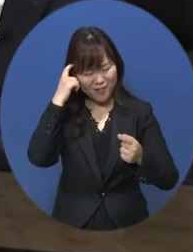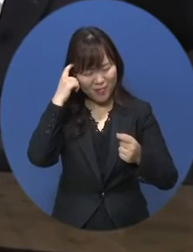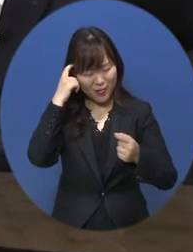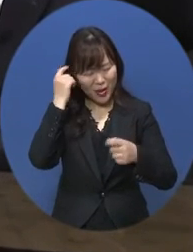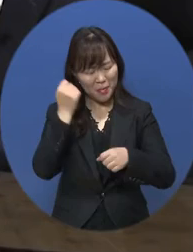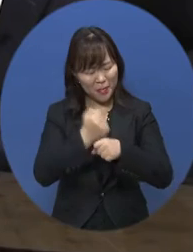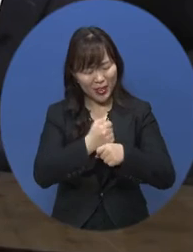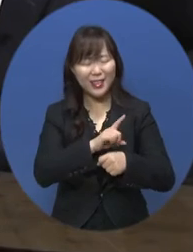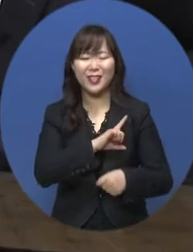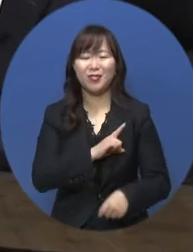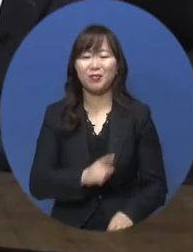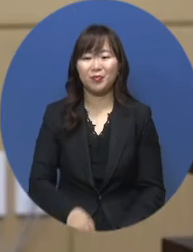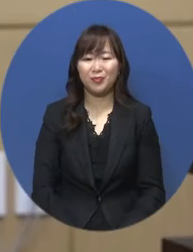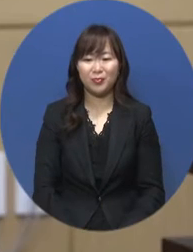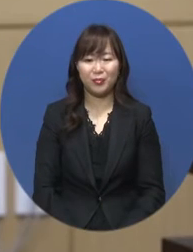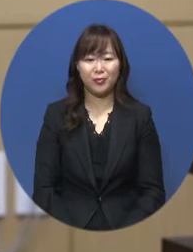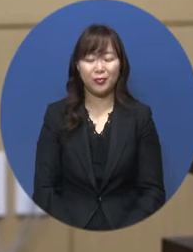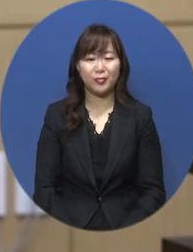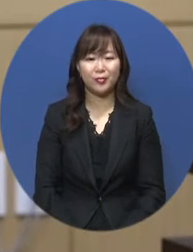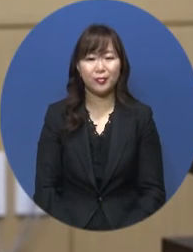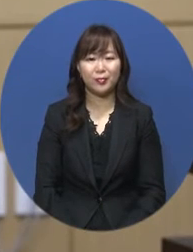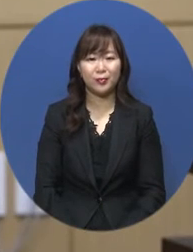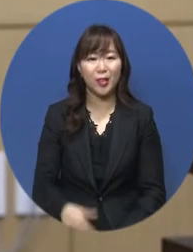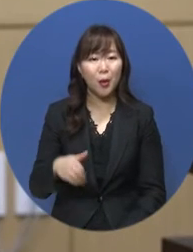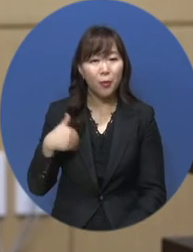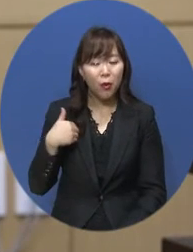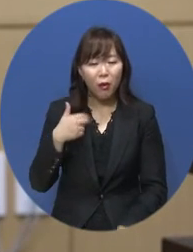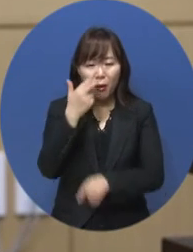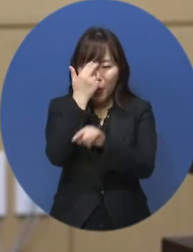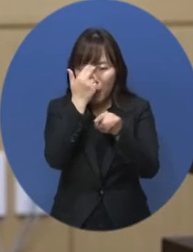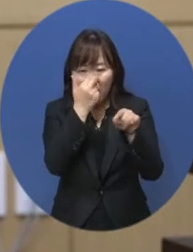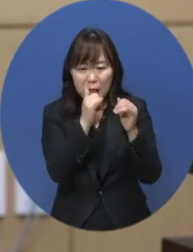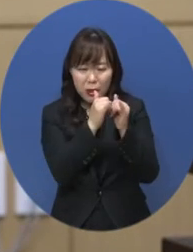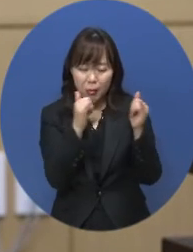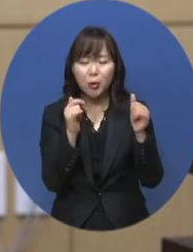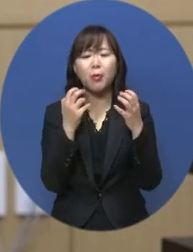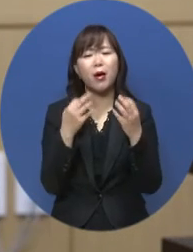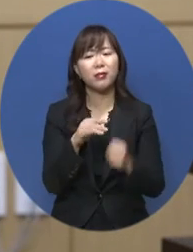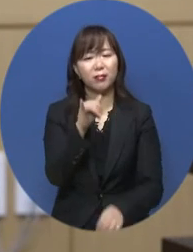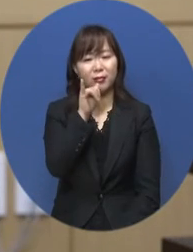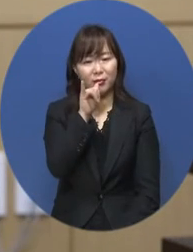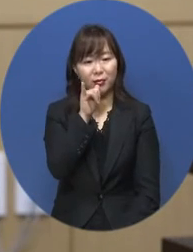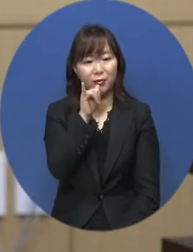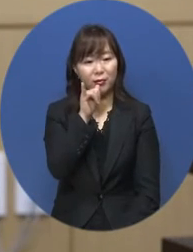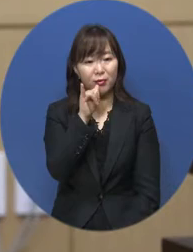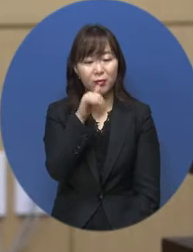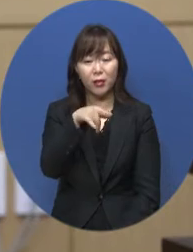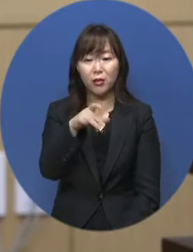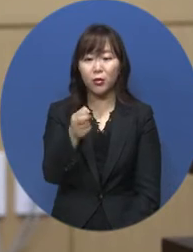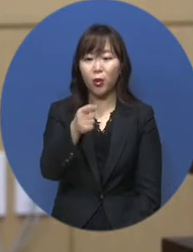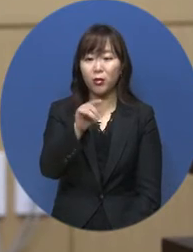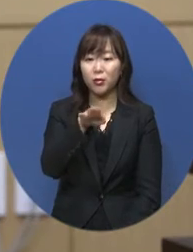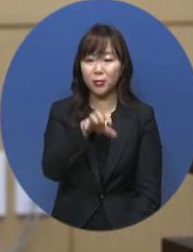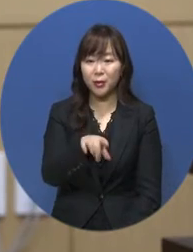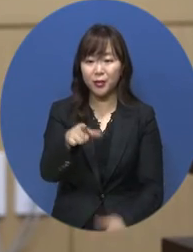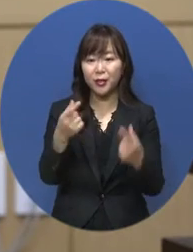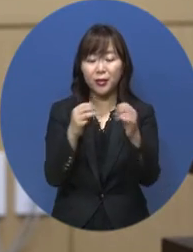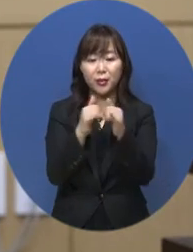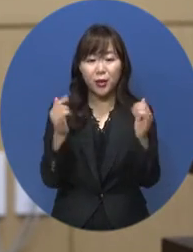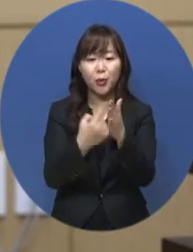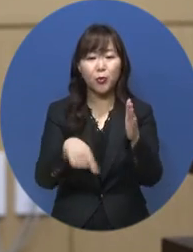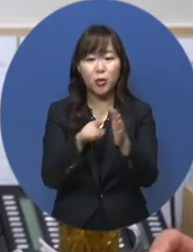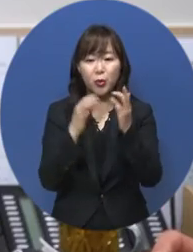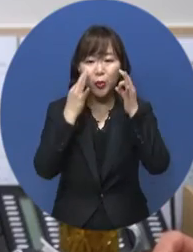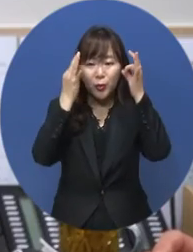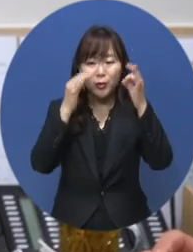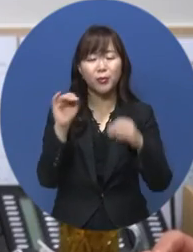네. 네이밍입니다. 네. 또 모르는 그 사각지대에 있는 그 취약계층도 많이 있거든요. 그 정읍에서는 그런 분들을 위해서 어떤 노력을